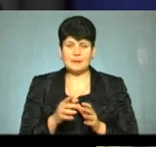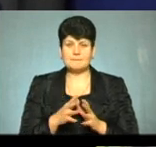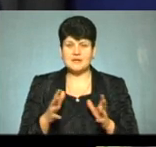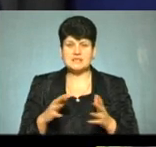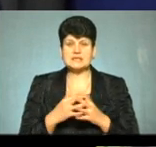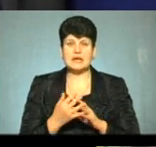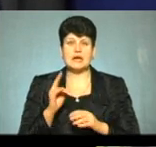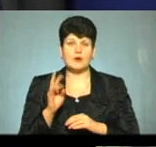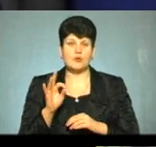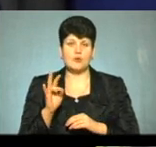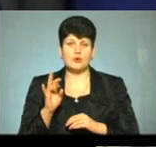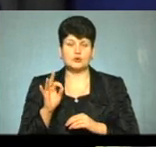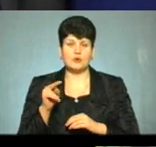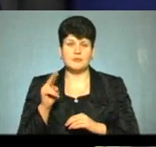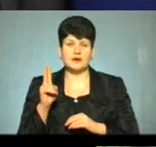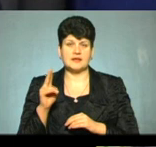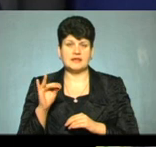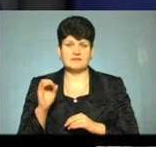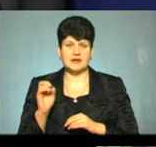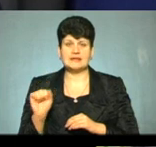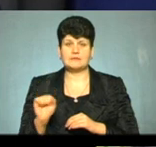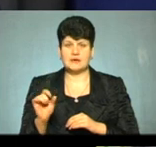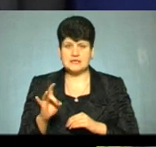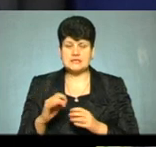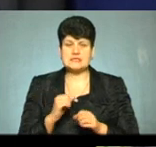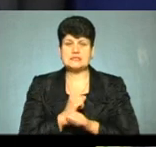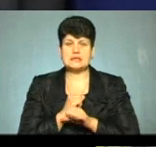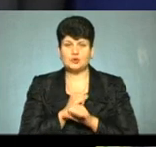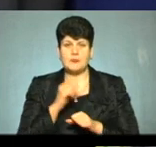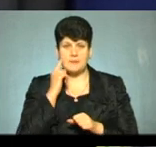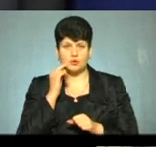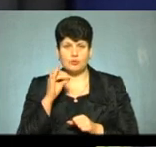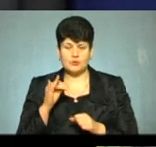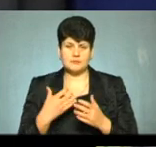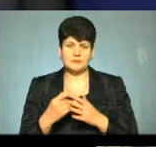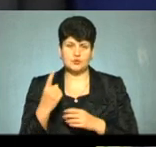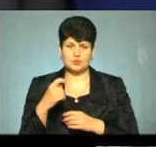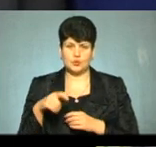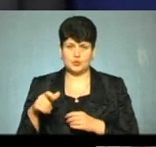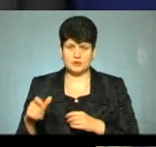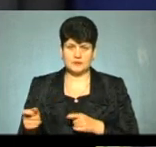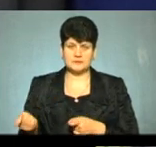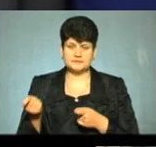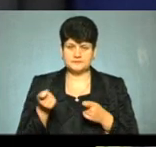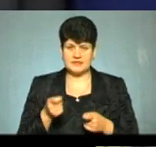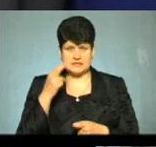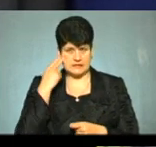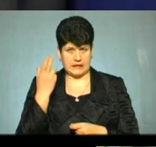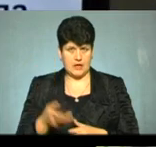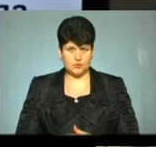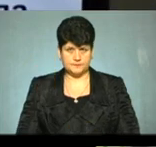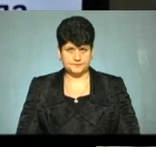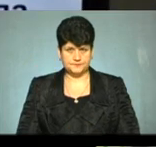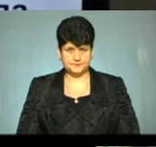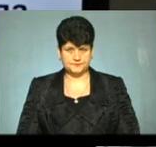тим більше в селі Конопківка Теребовлянського району, в санаторії Медобори близько 100 осіб евакуйованих з